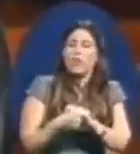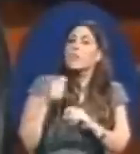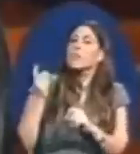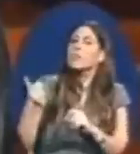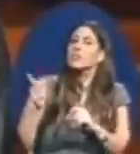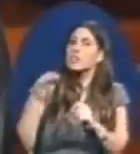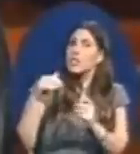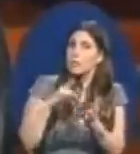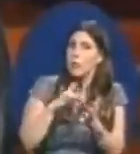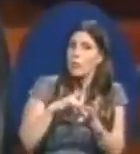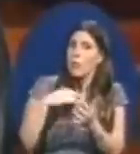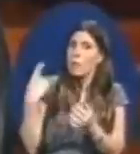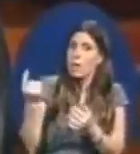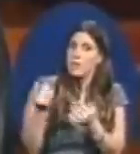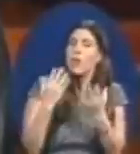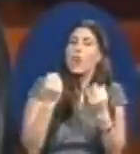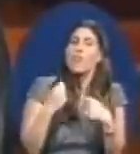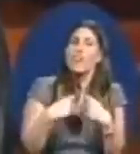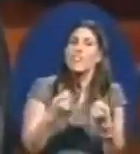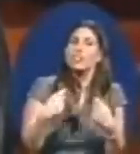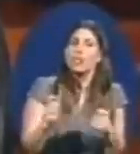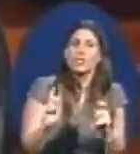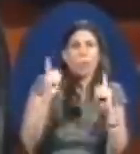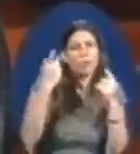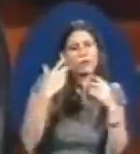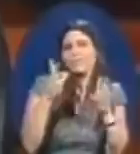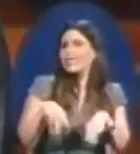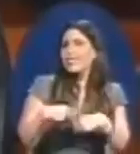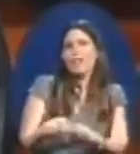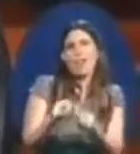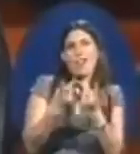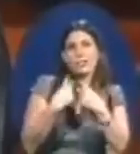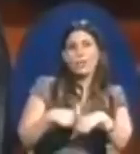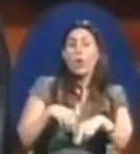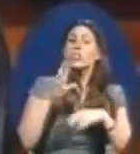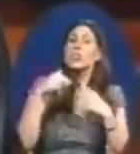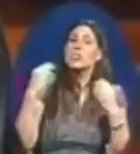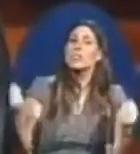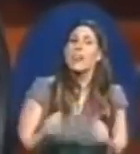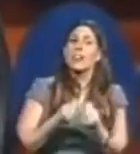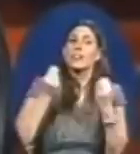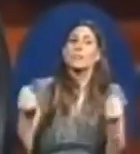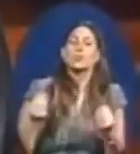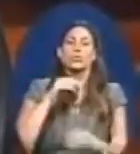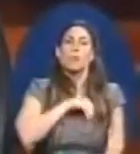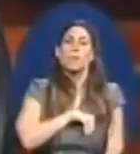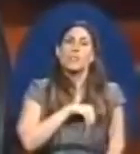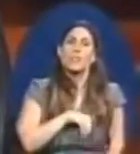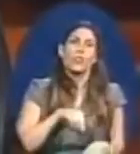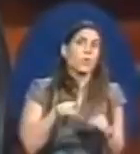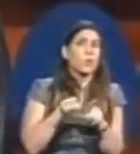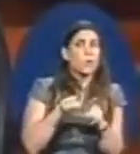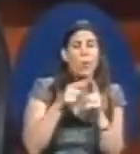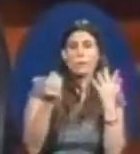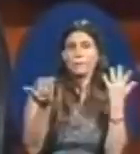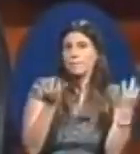דווקא יש מקום אחד, קודם כל, רוב ההפרטות שהתרחשו אין דרך חזרה. כן. אבל יש דברים שבנפשנו, כמו